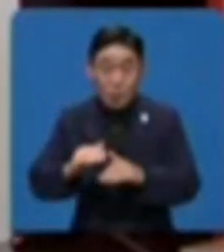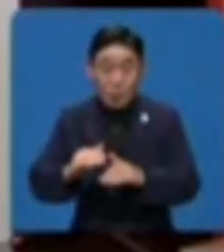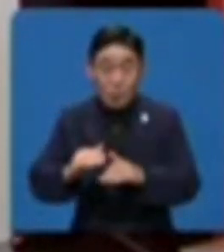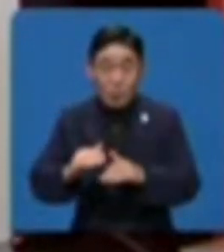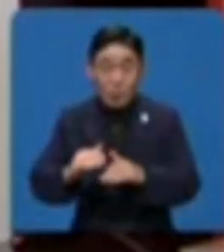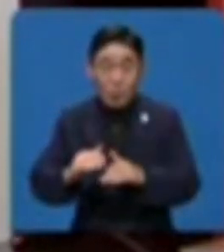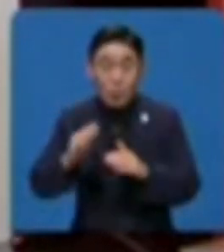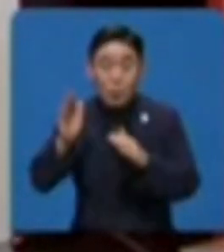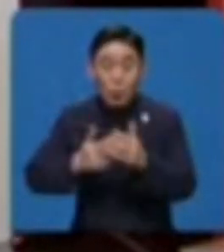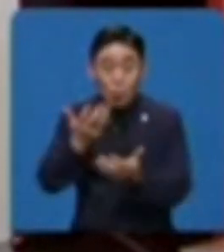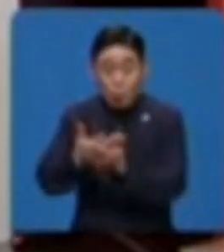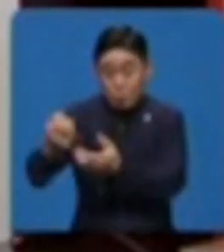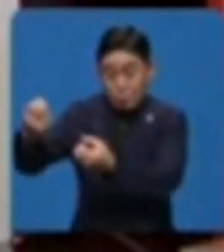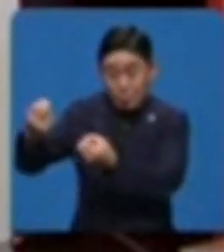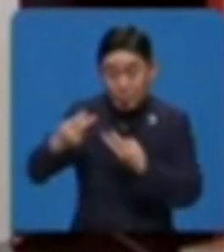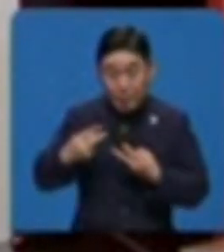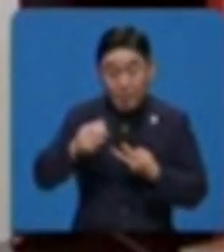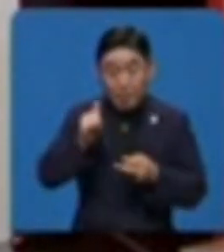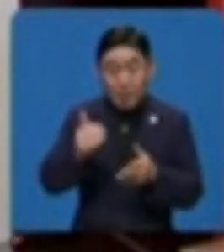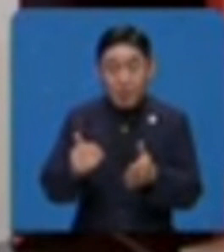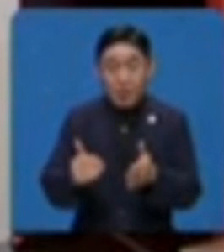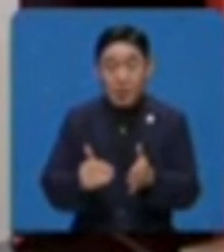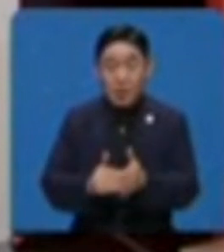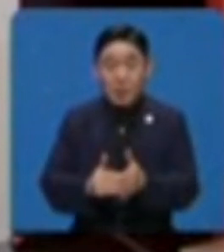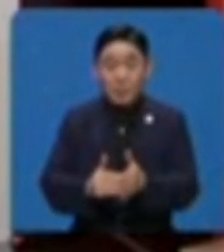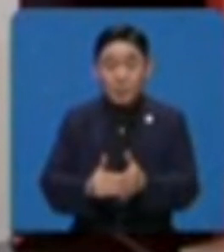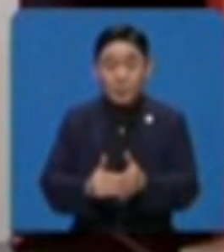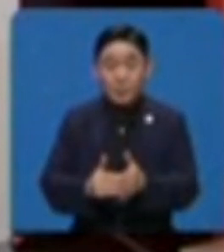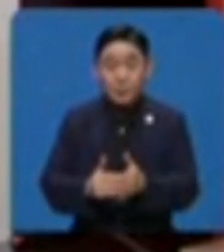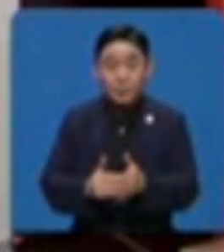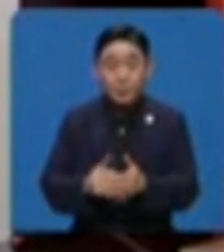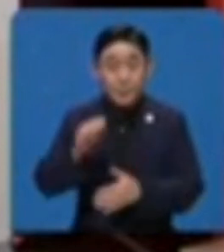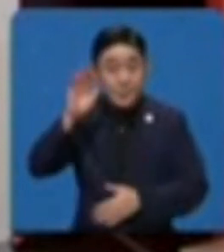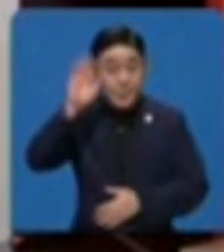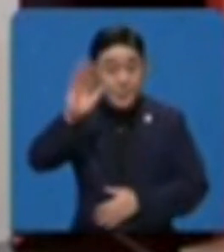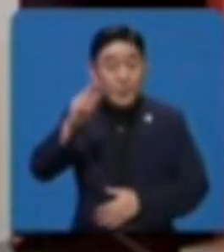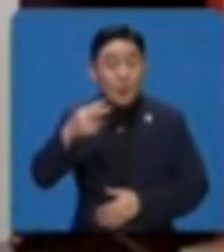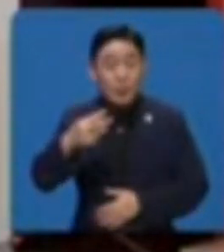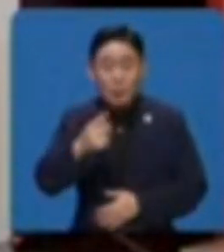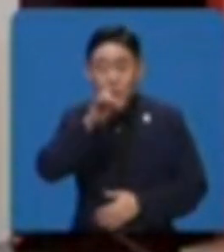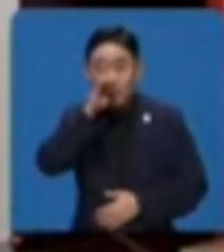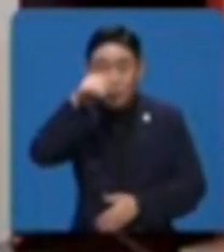같은 그런 공문을 보내왔습니다. 그러면서 앞으로도